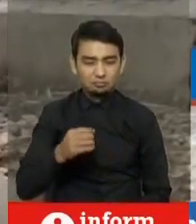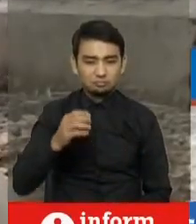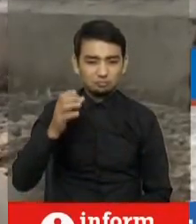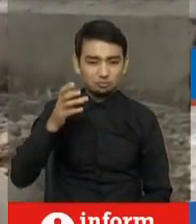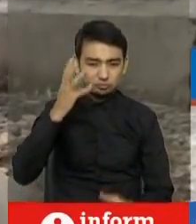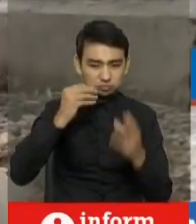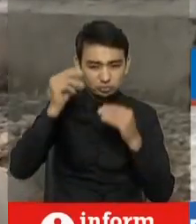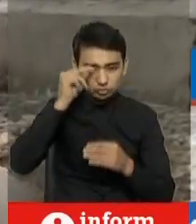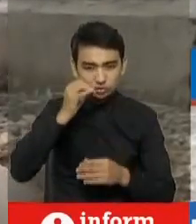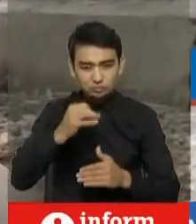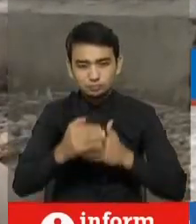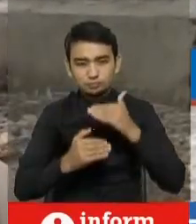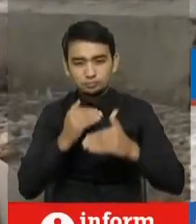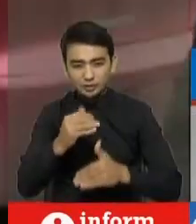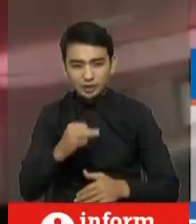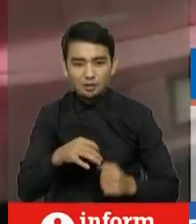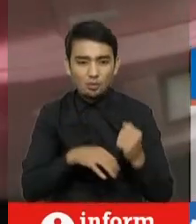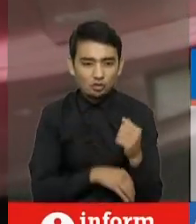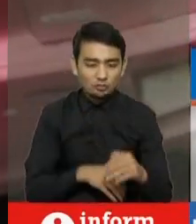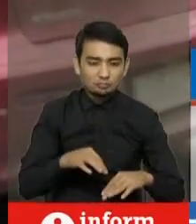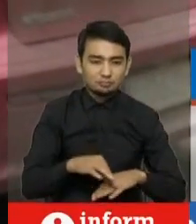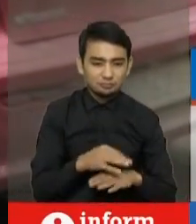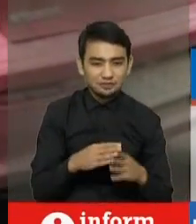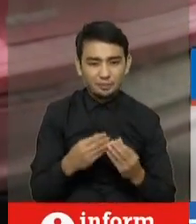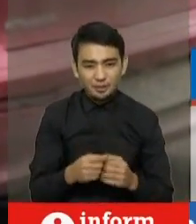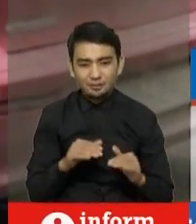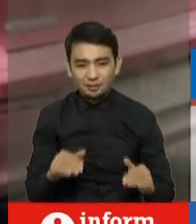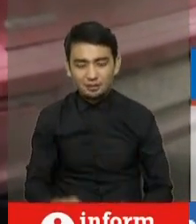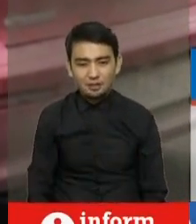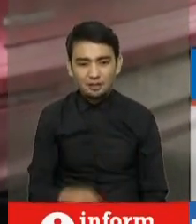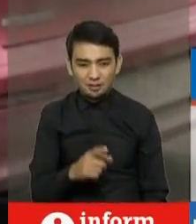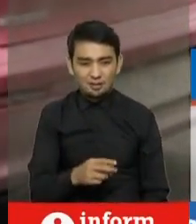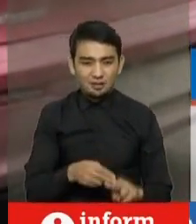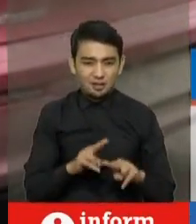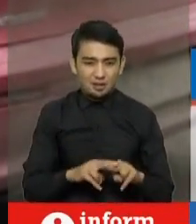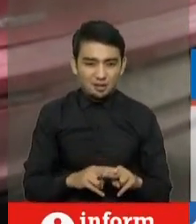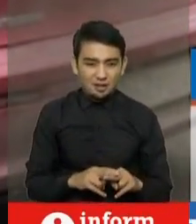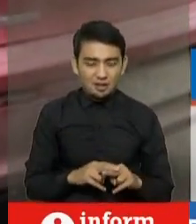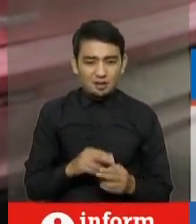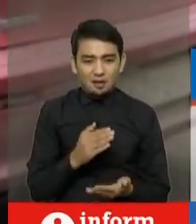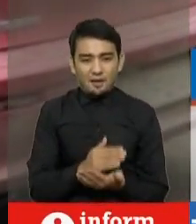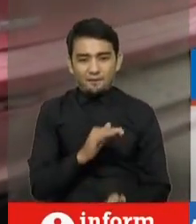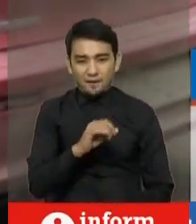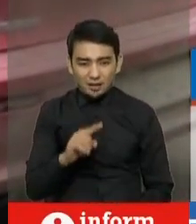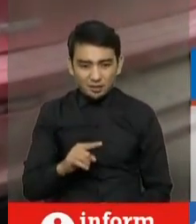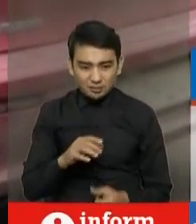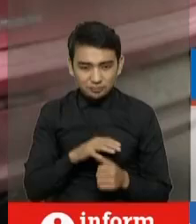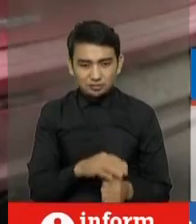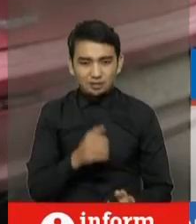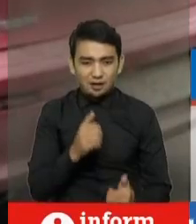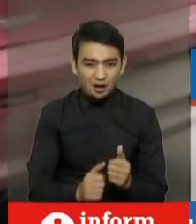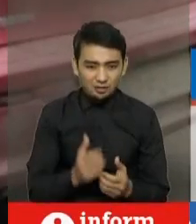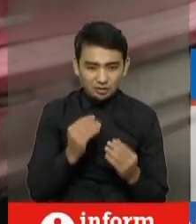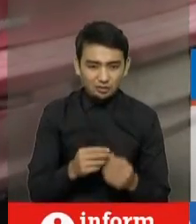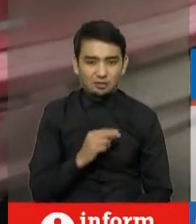семья. Дети, что такое? Это материальная нагрузка, потом физическая нагрузка каждый день.